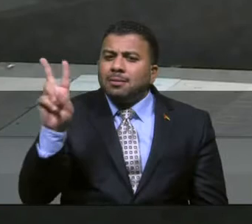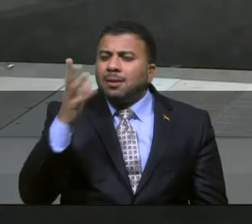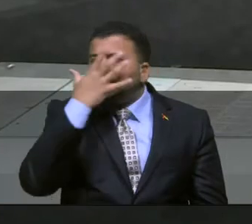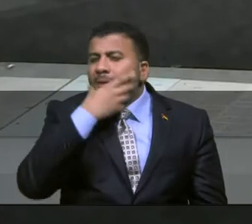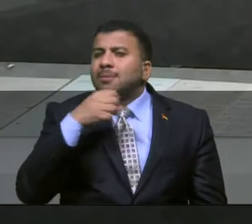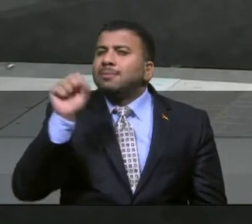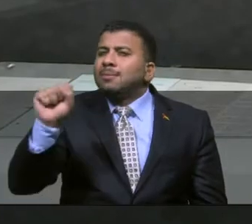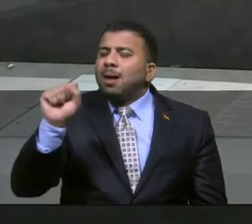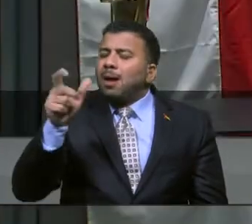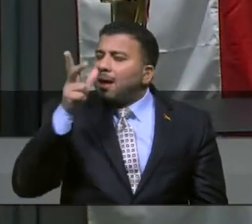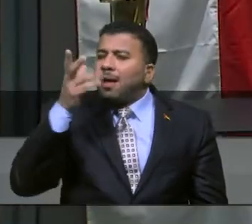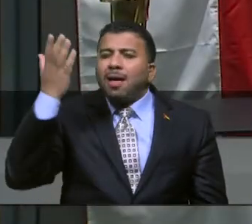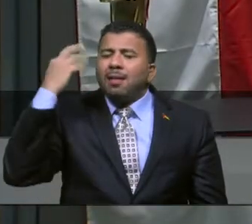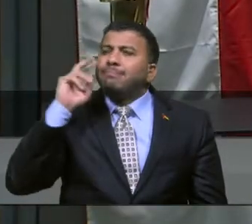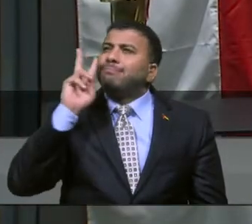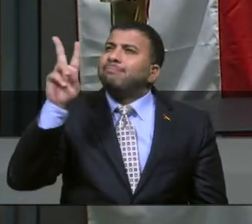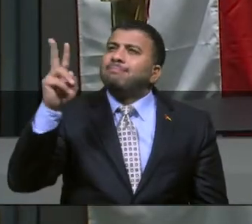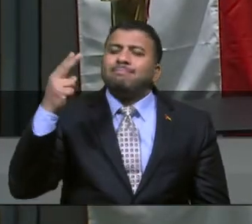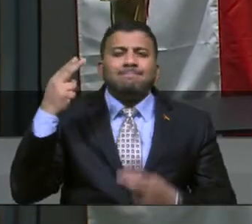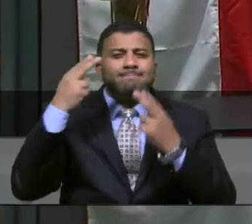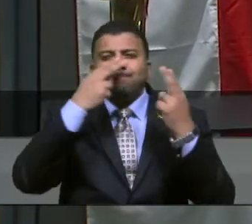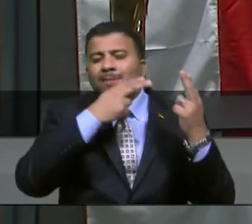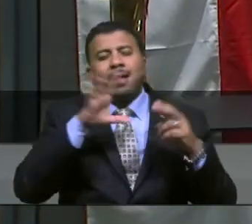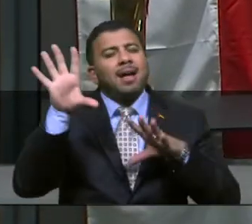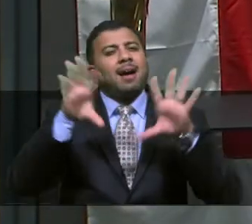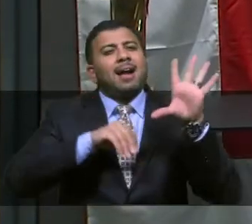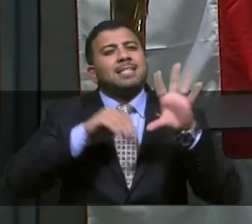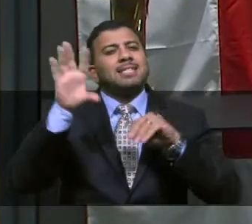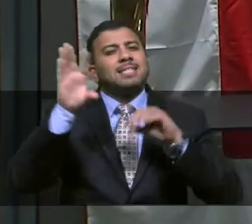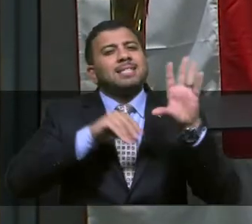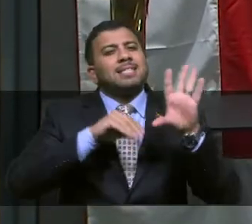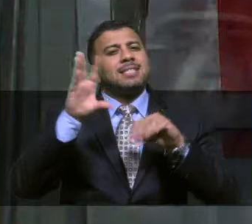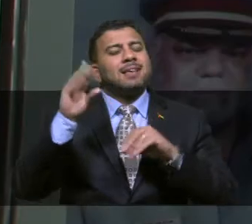في ذلك الزمان، لكل منها قصة وحكاية.